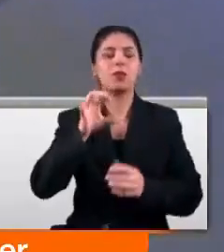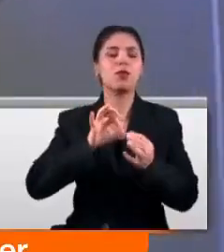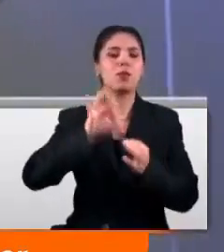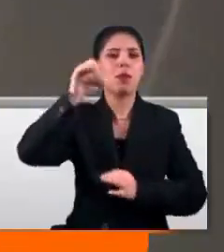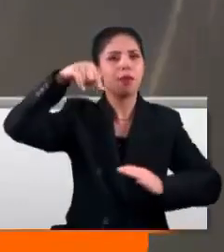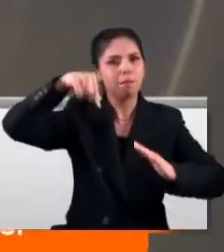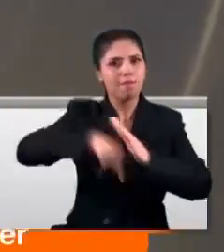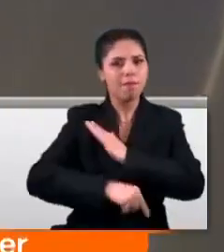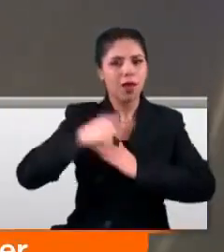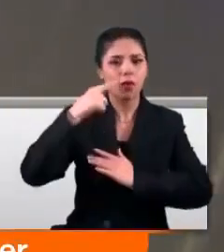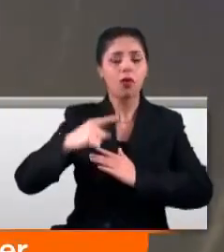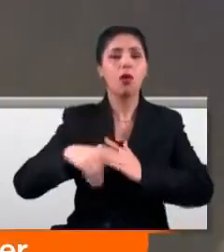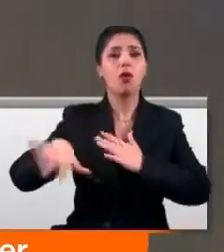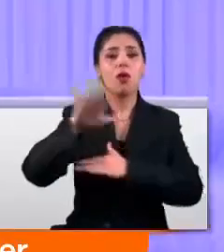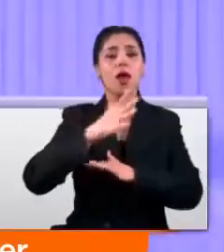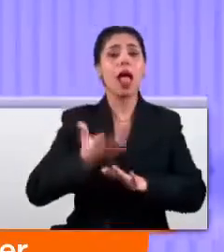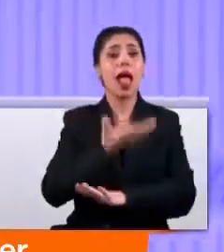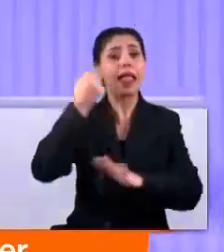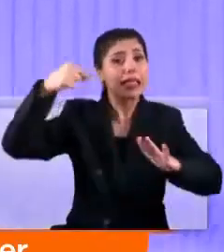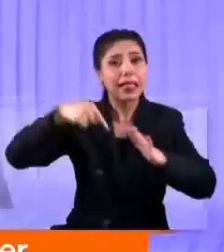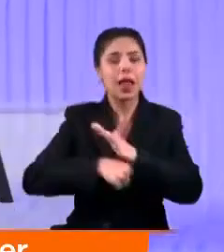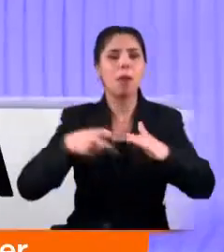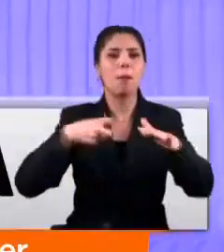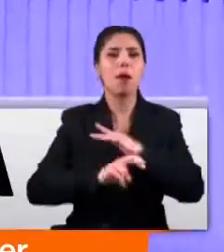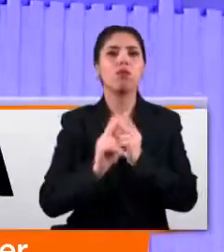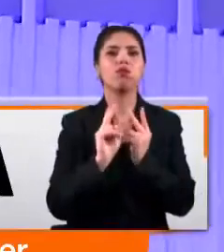Türkiye'nin en derin metrosu olma özelliğine sahip.